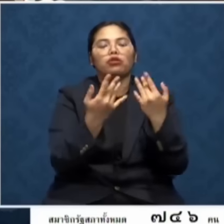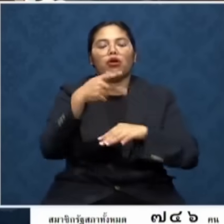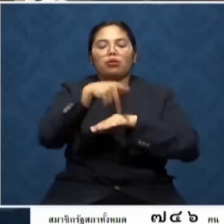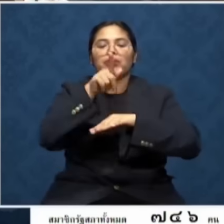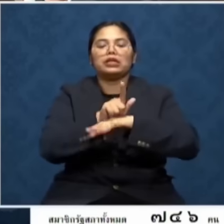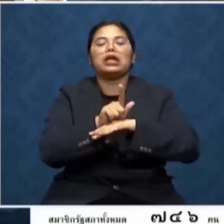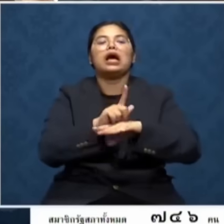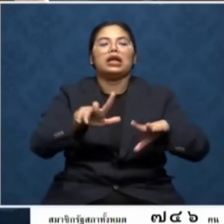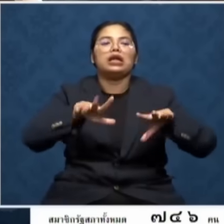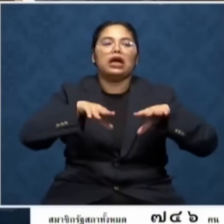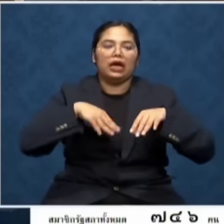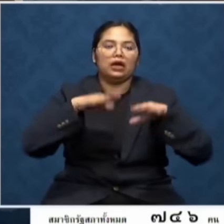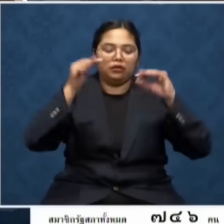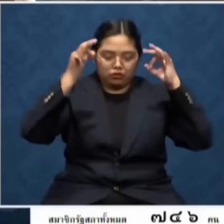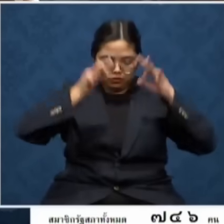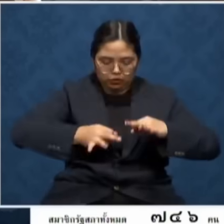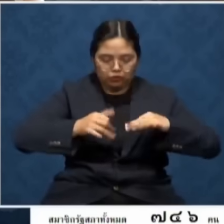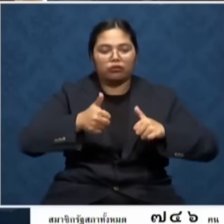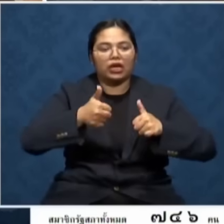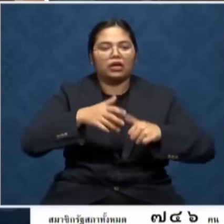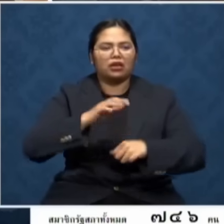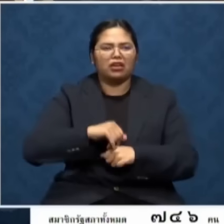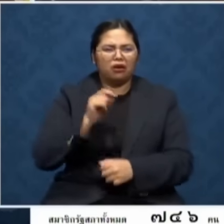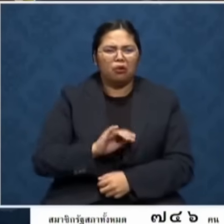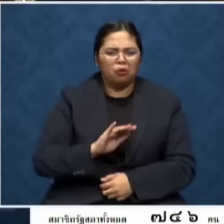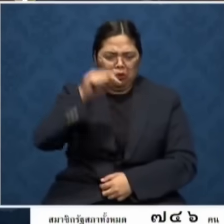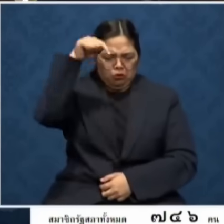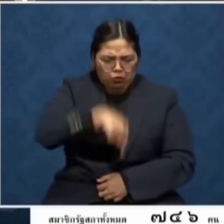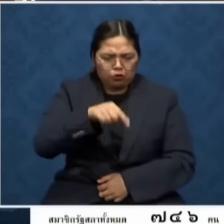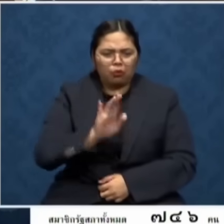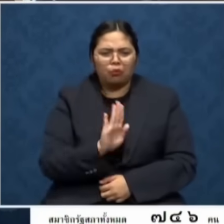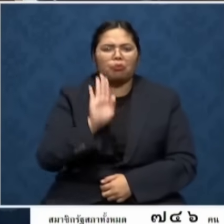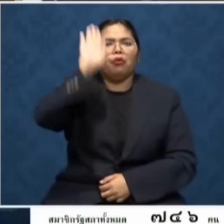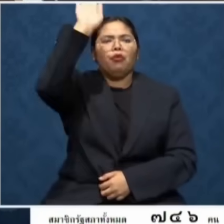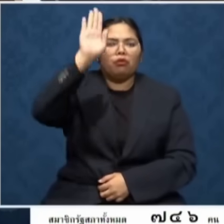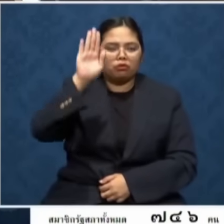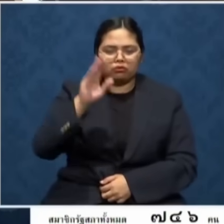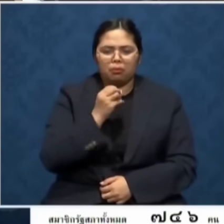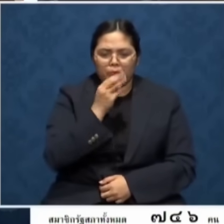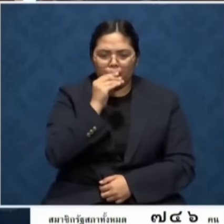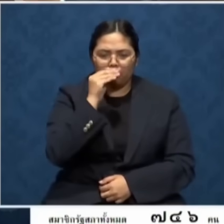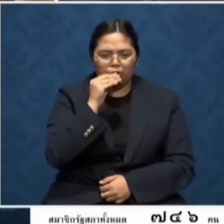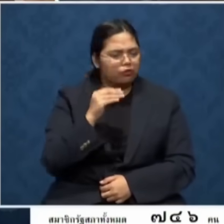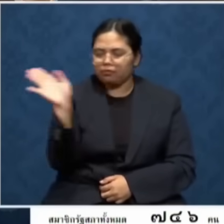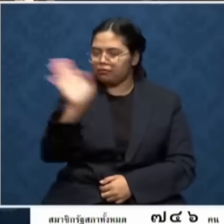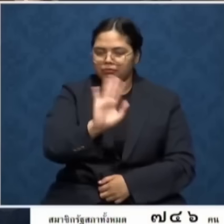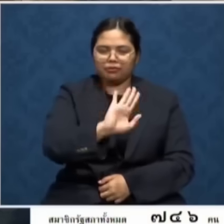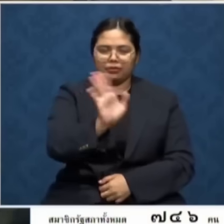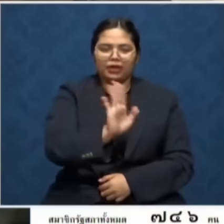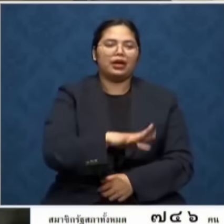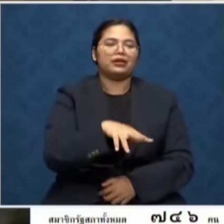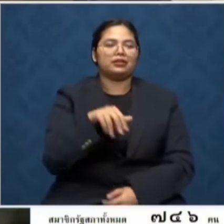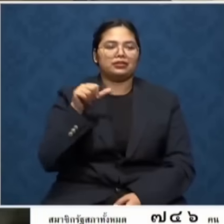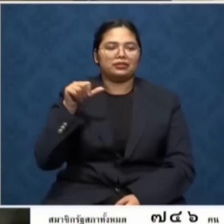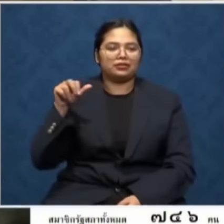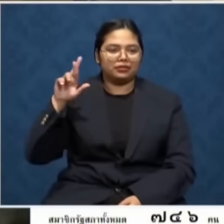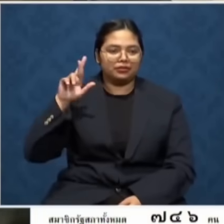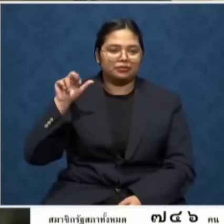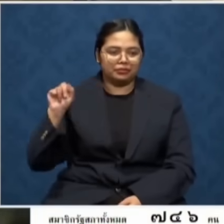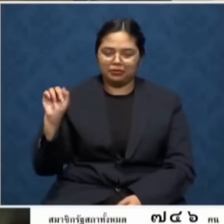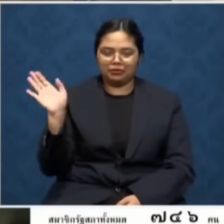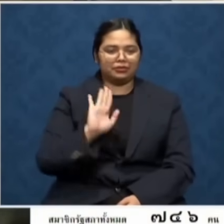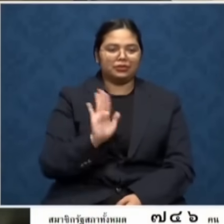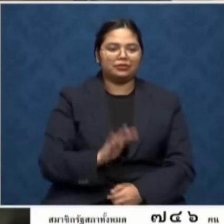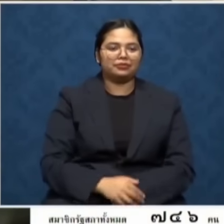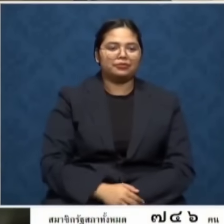ถึงจะกดไมค์พูดไอ้นี่ทะเลาะทะล่าขึ้นมาแต่ละคนกดไมค์ก็พูดได้เลยไอ้อย่างนี้มันไม่ได้ครับไม่ใช่สภาครับท่าน ครับท่านวิ